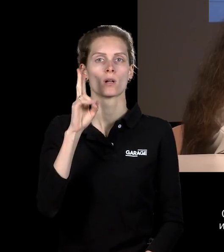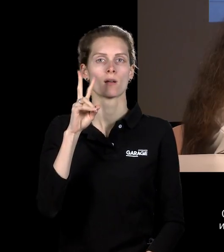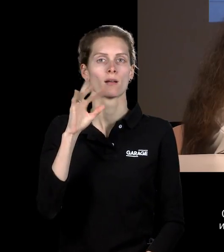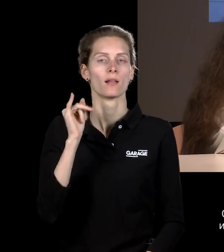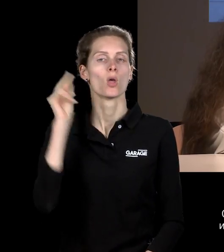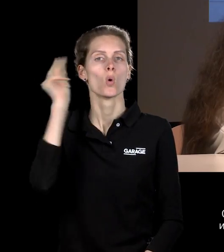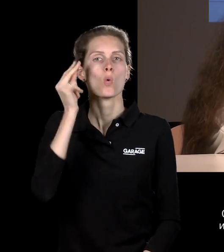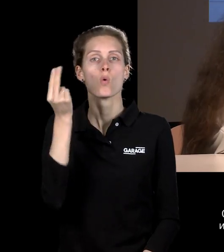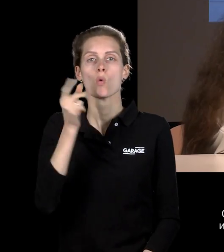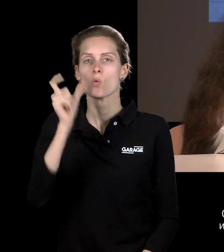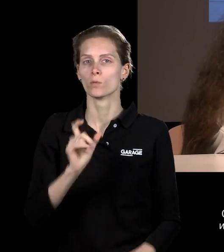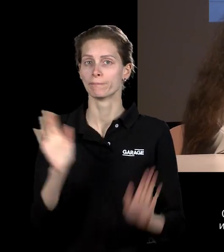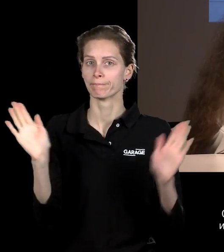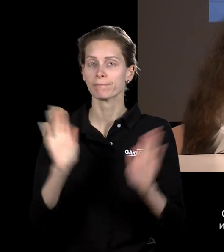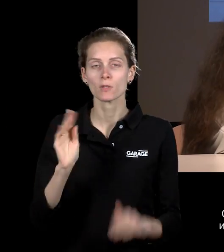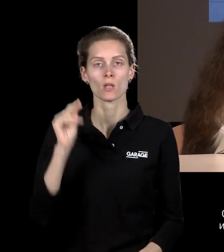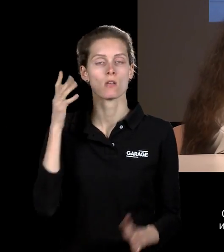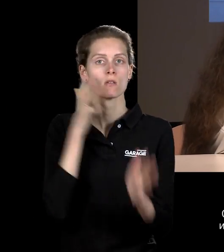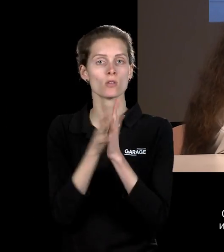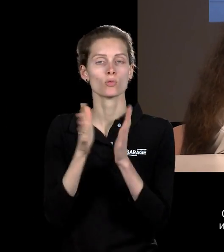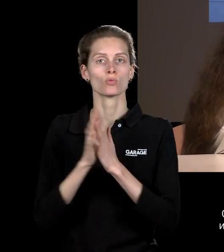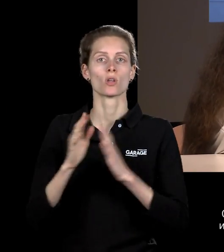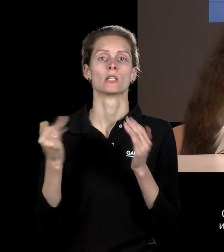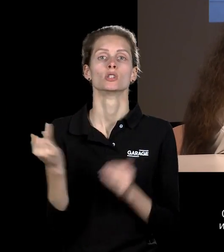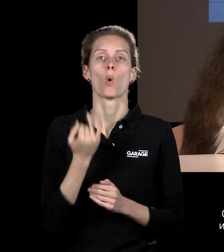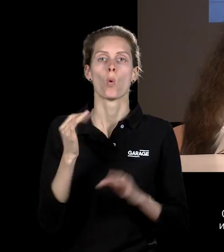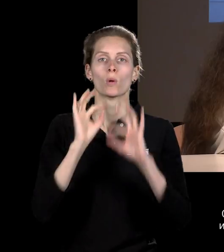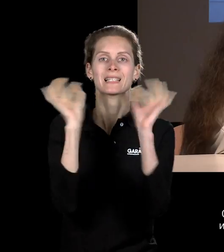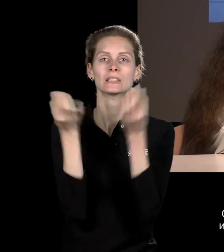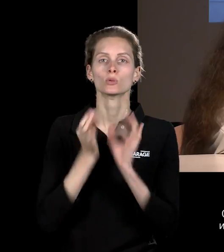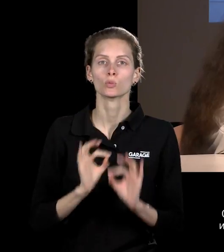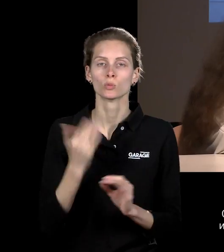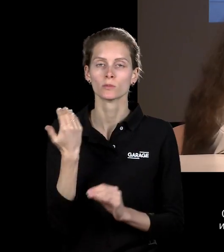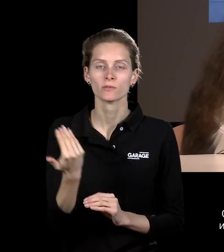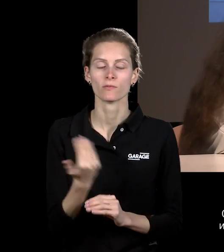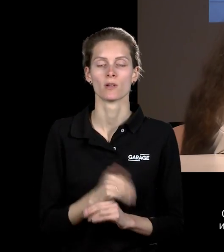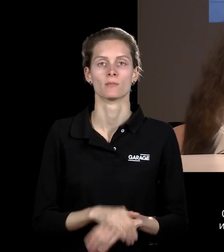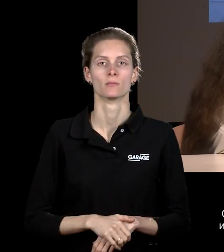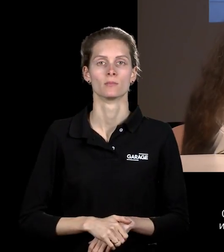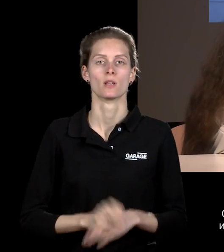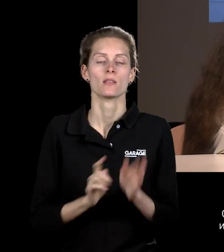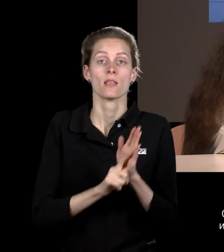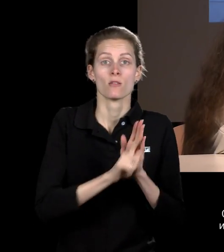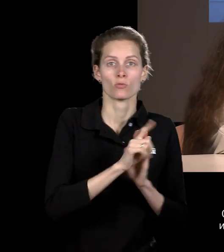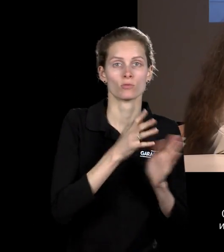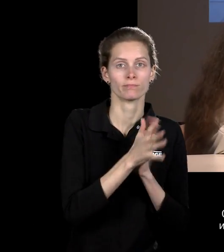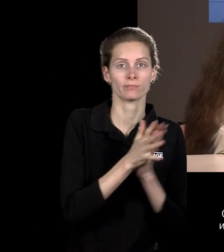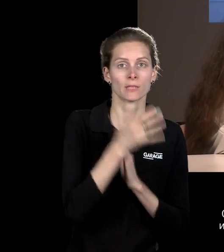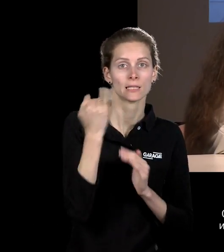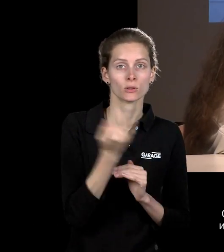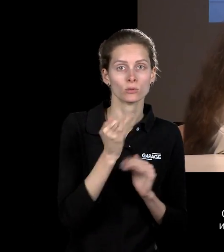на художника, он изучал историю искусства. И от истории, сначала историю, и